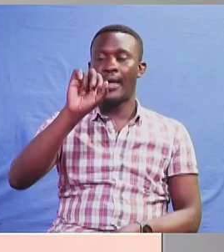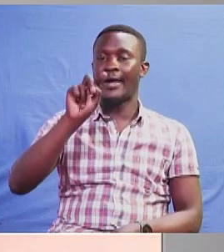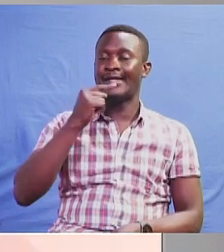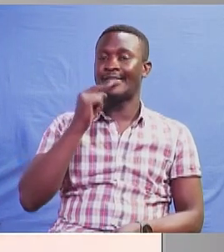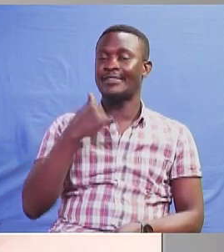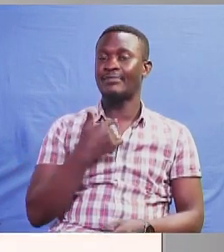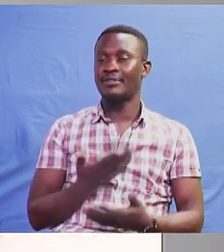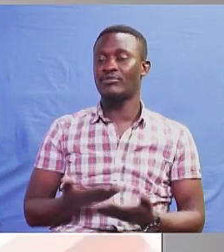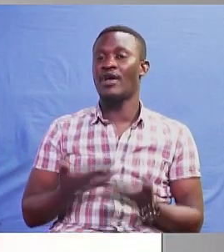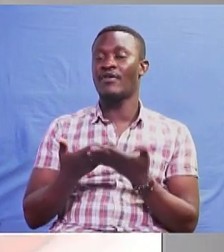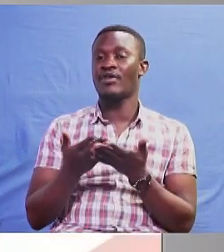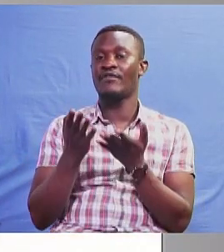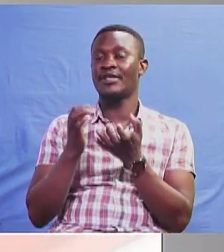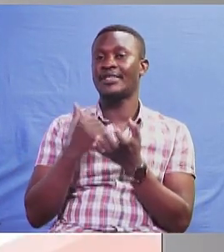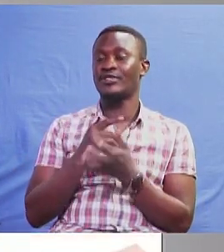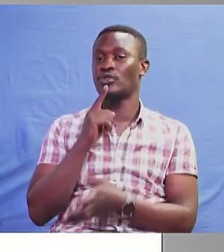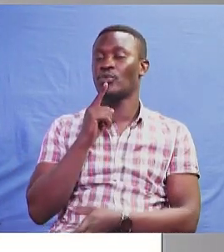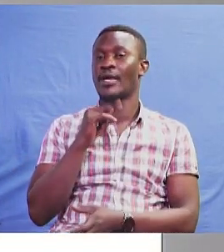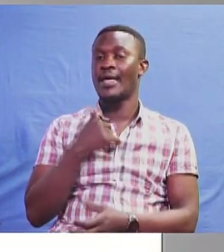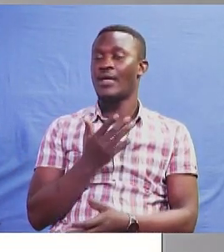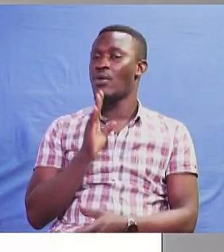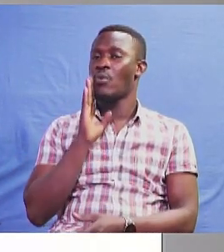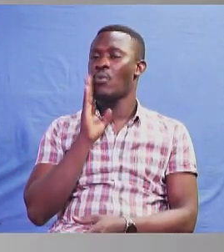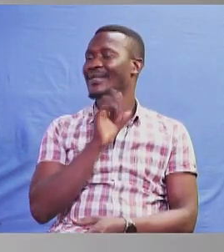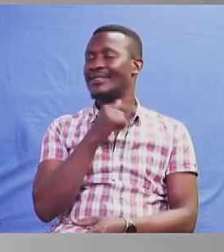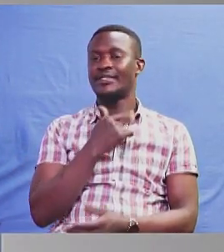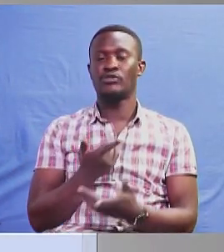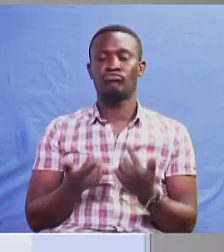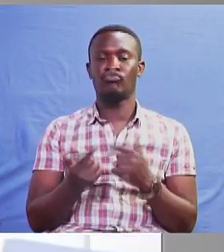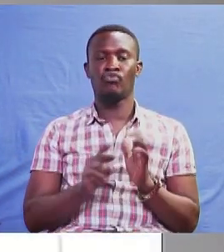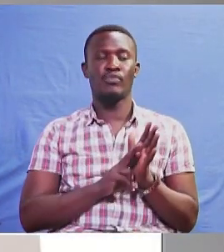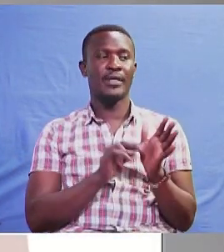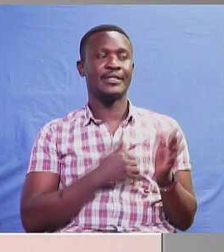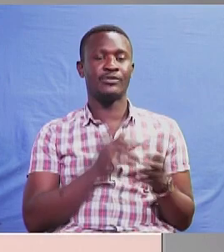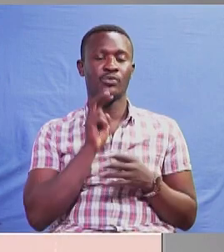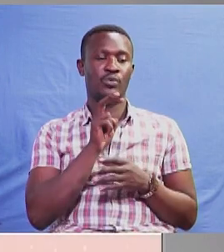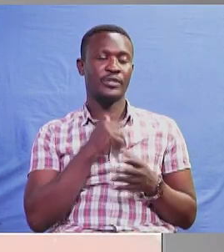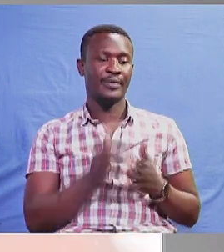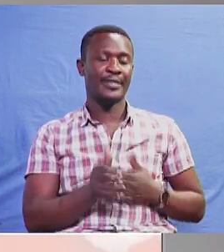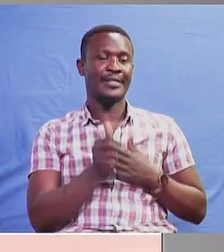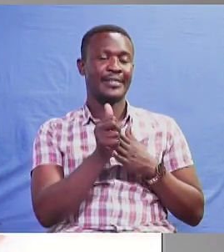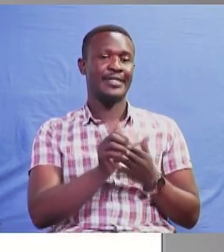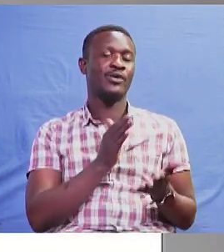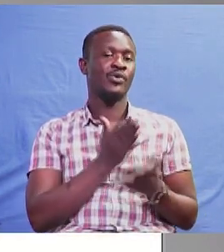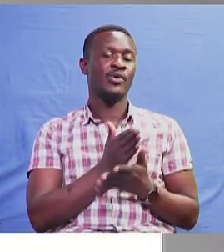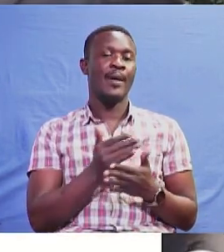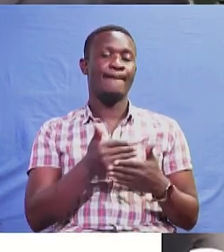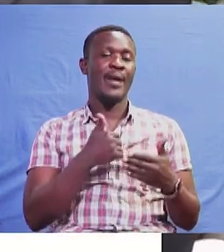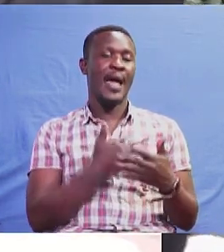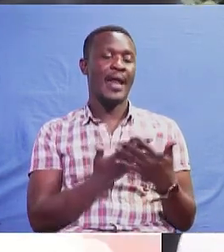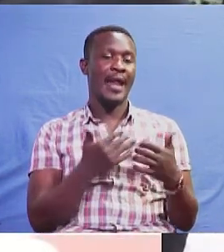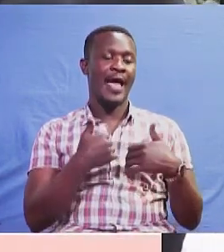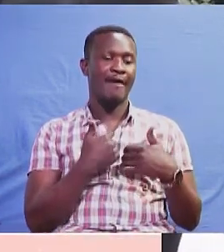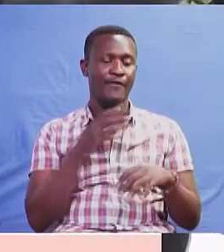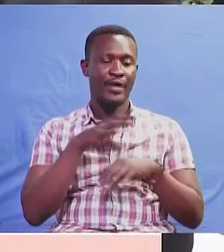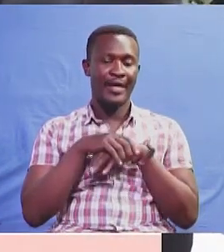hivyo ametoa wito kwa Kindiki kukataa uidhinishaji huu na kuzingatia uongozi wa kweli badala ya kunaswa